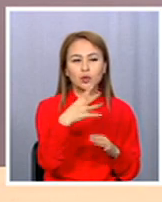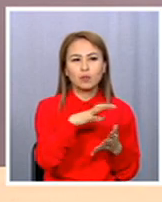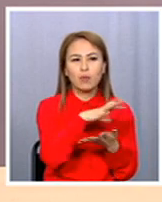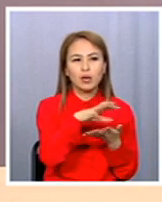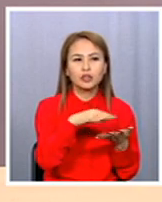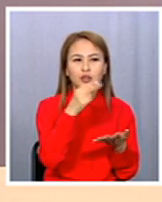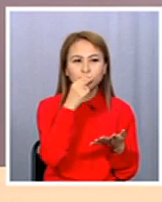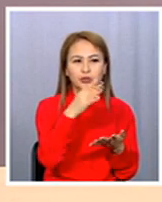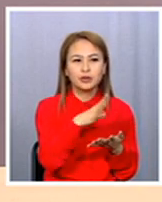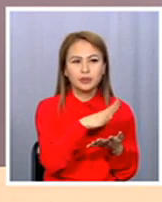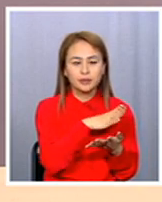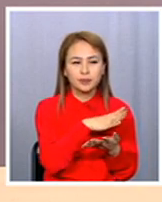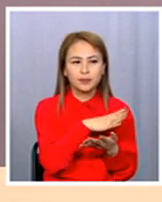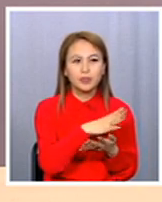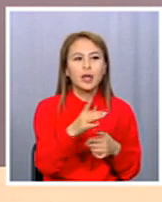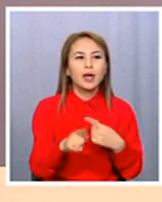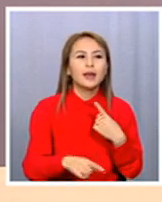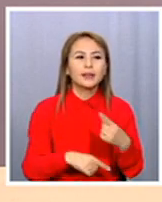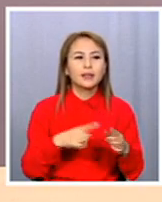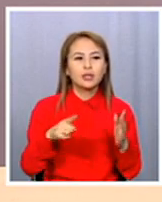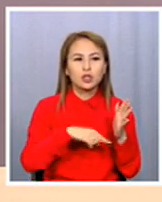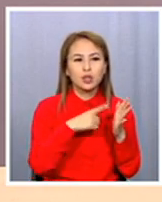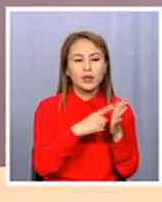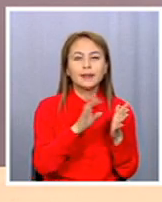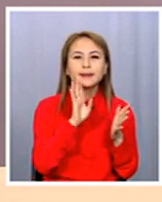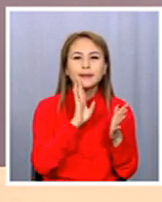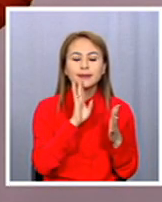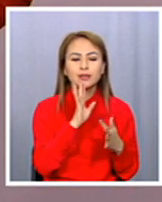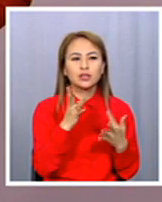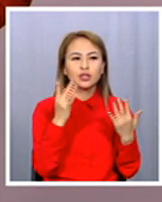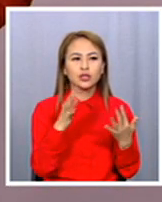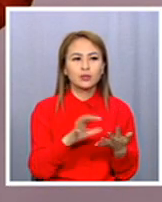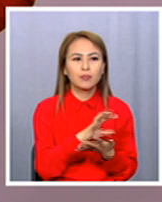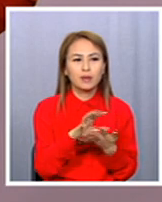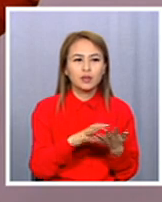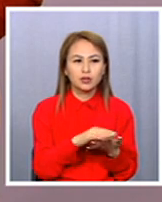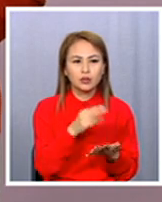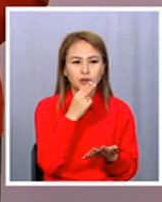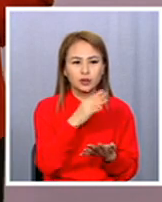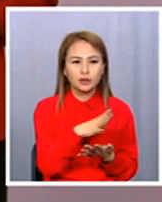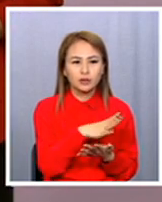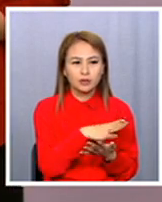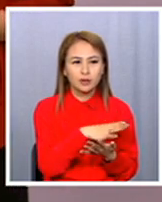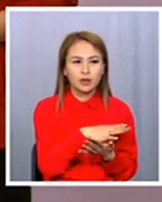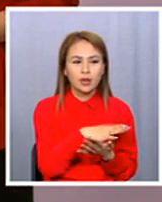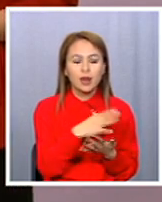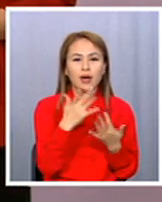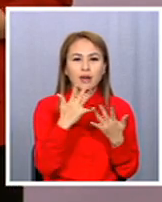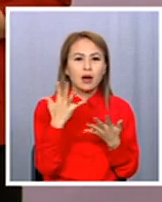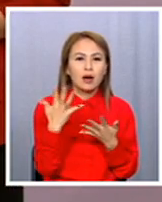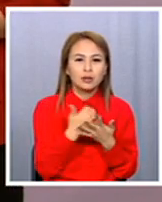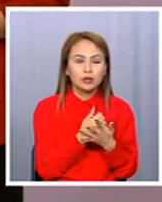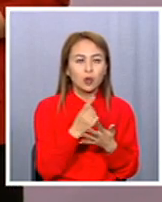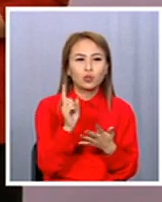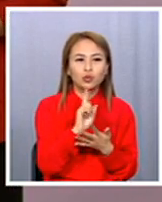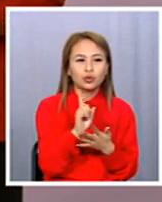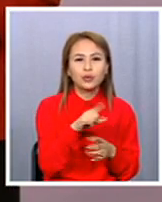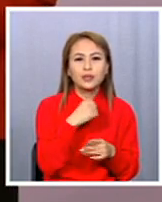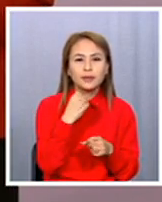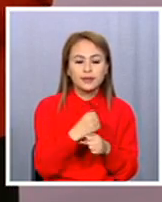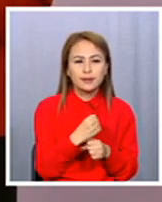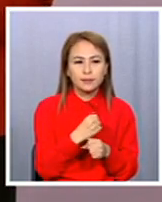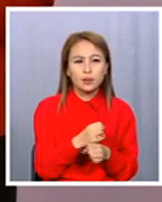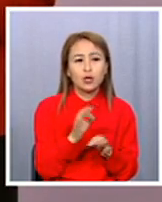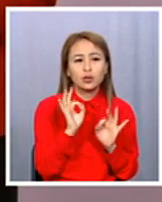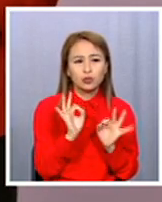жеді. Келесі сұрақ, қызы неше бәліш жеді? Қызы неше бәліш жегенін анықтау үшін не істейміз?